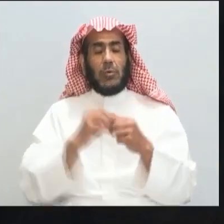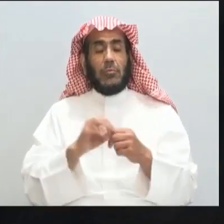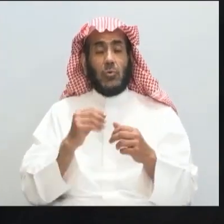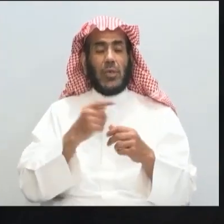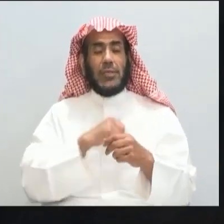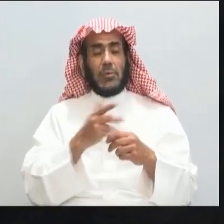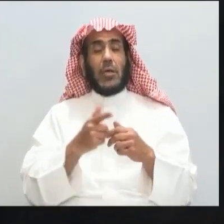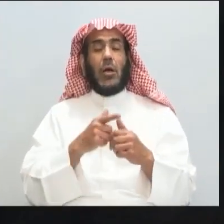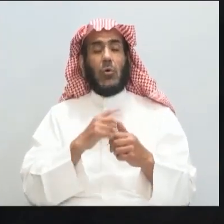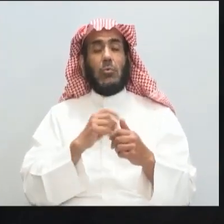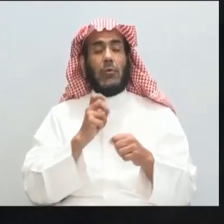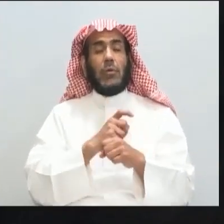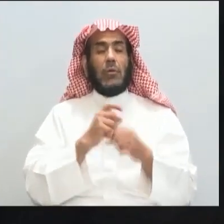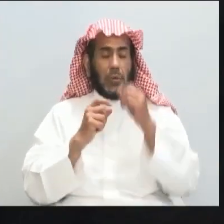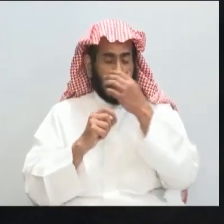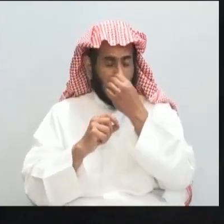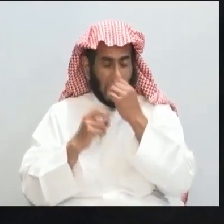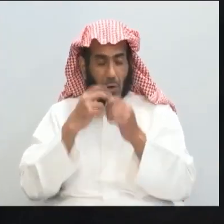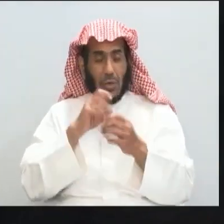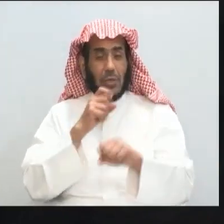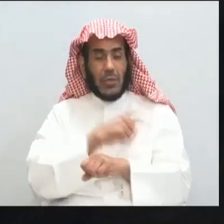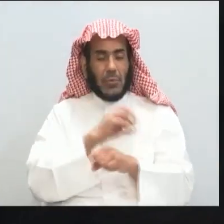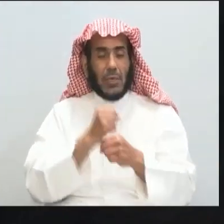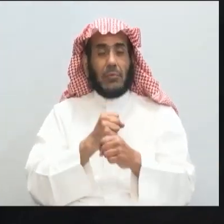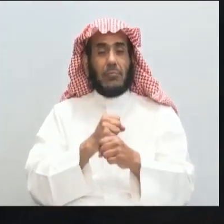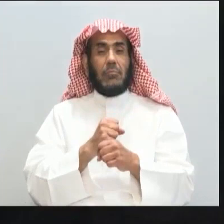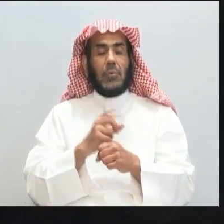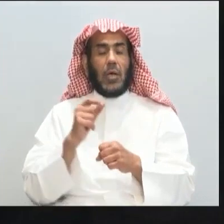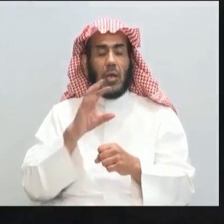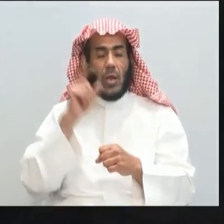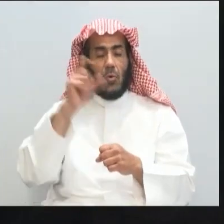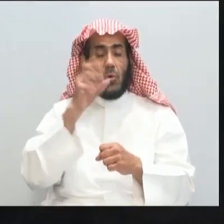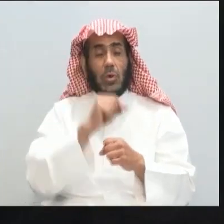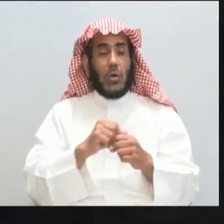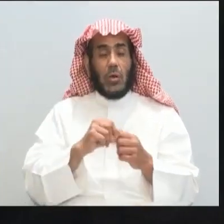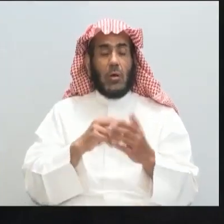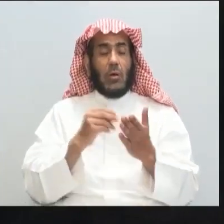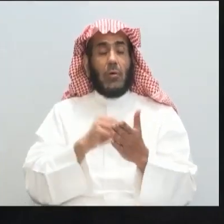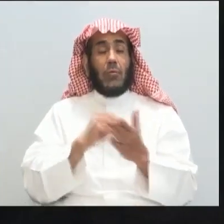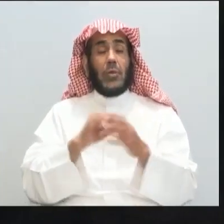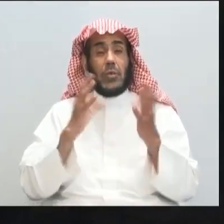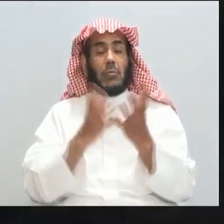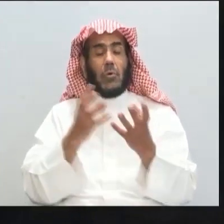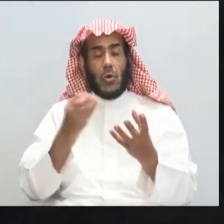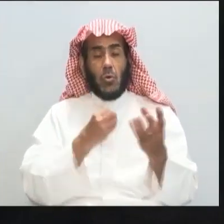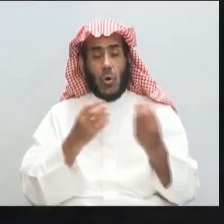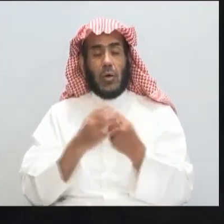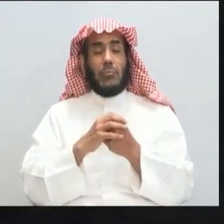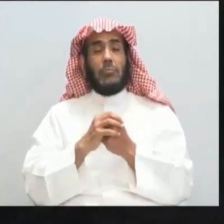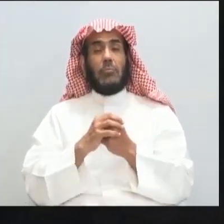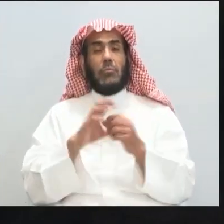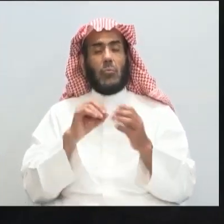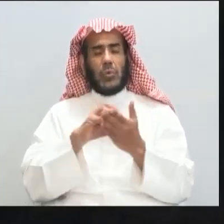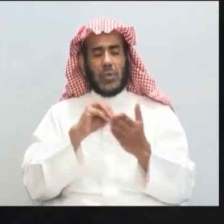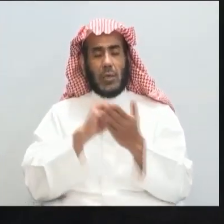جمل اسميه وجمل فعليه وعرفنا اي القواعد التي اعتمد عليها النحويون او النحاه في جمع اللغه في جمع اللغه